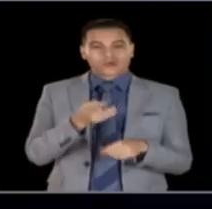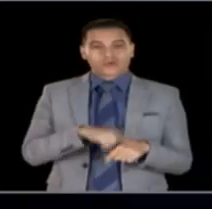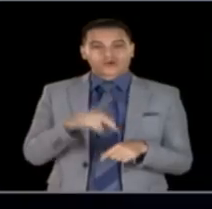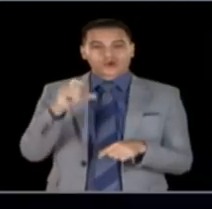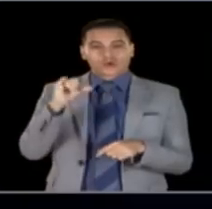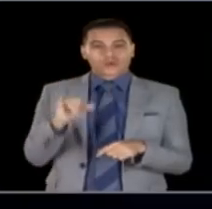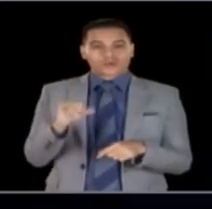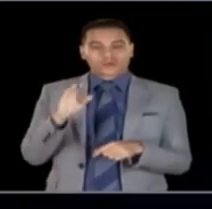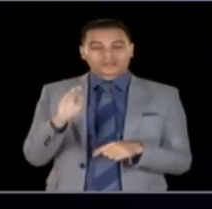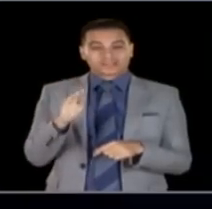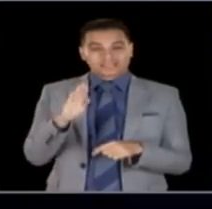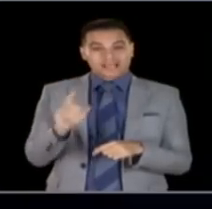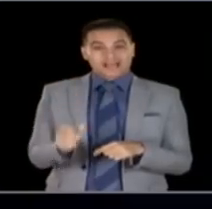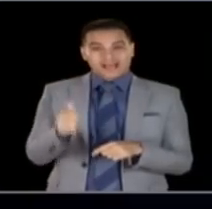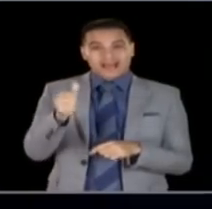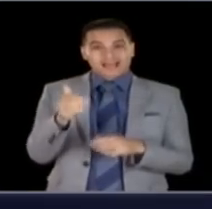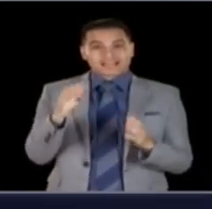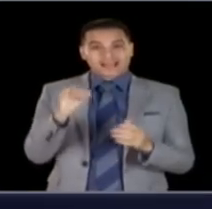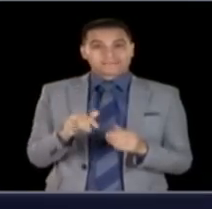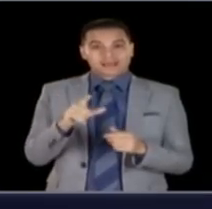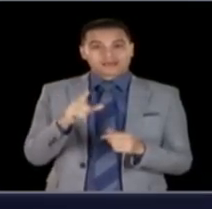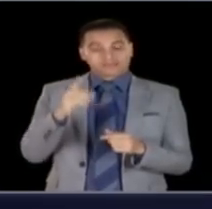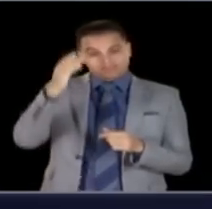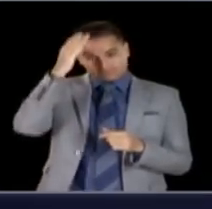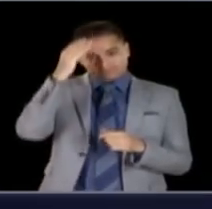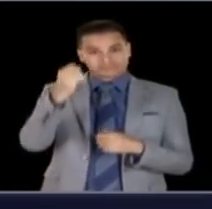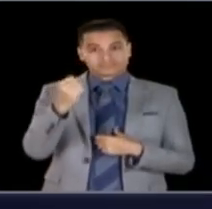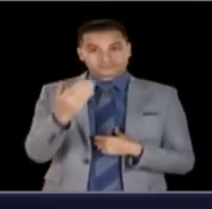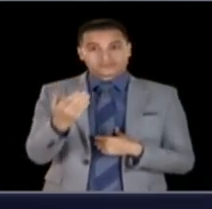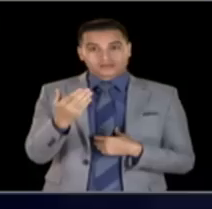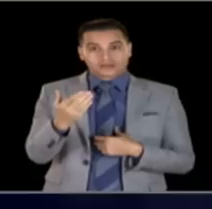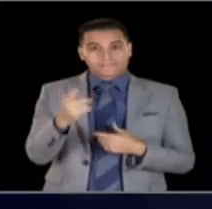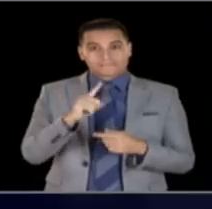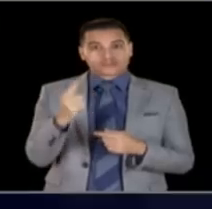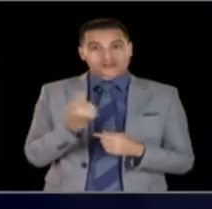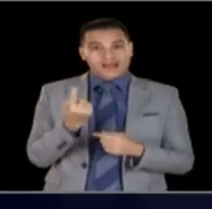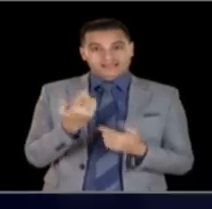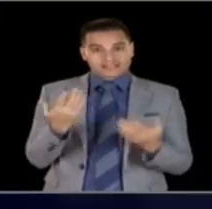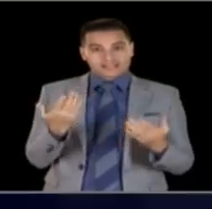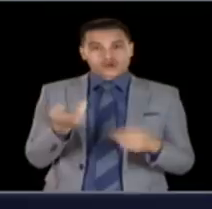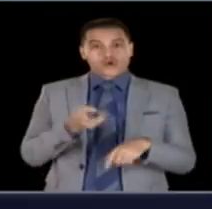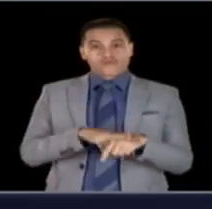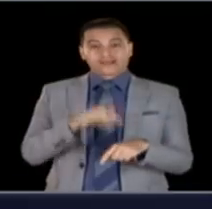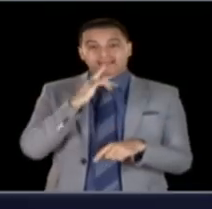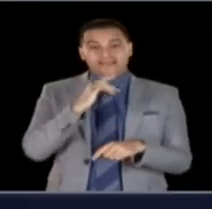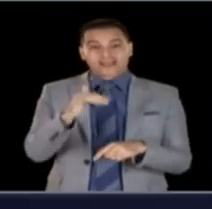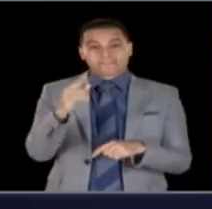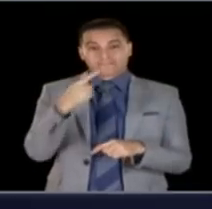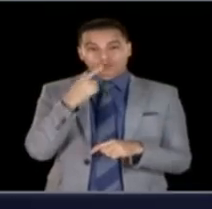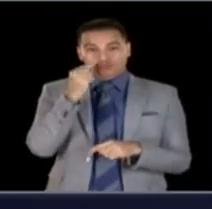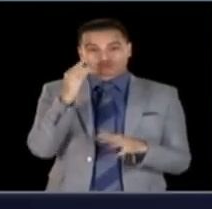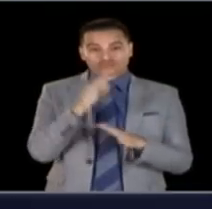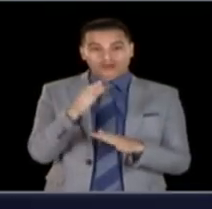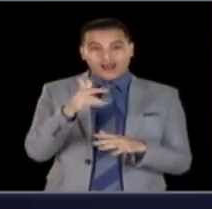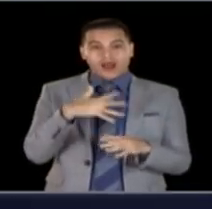يعني سناء جميل دي فكان دايما انكل عبقرية يعني مش عادية. كان دايما انكل لويس يقول ان انا كاريزما وما